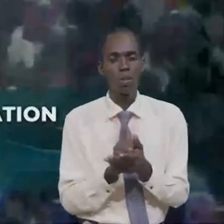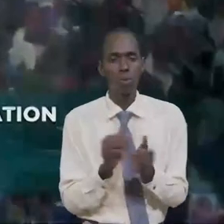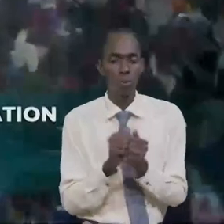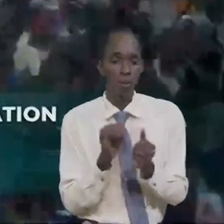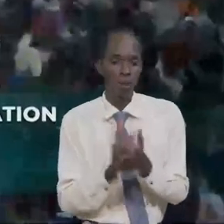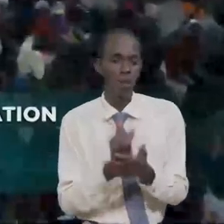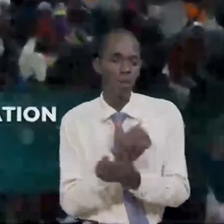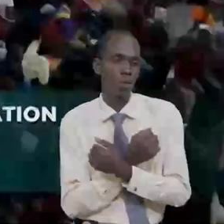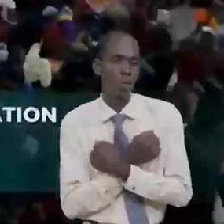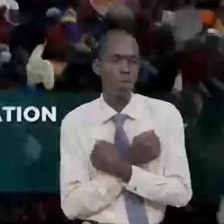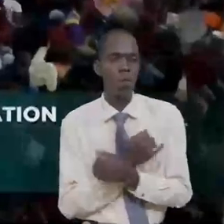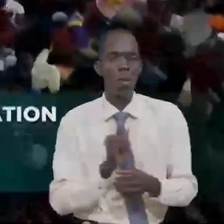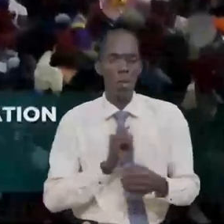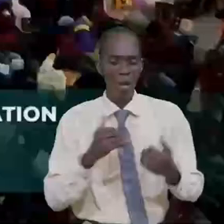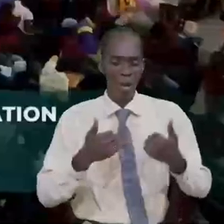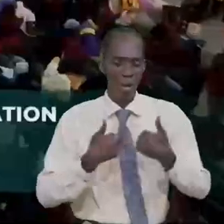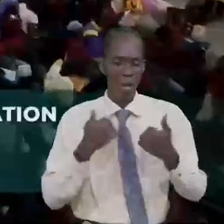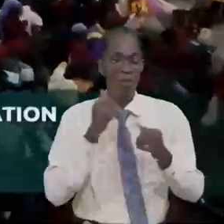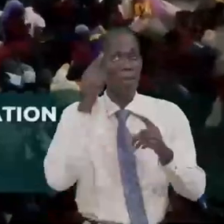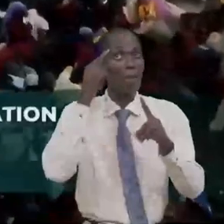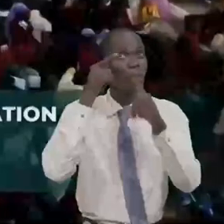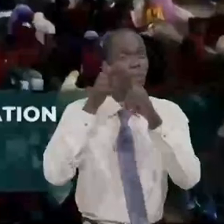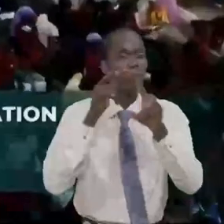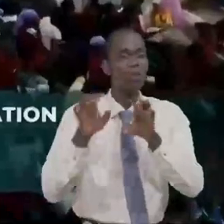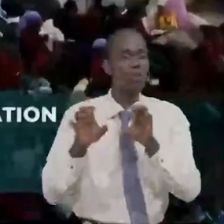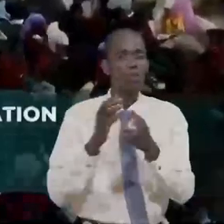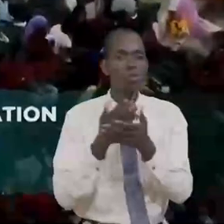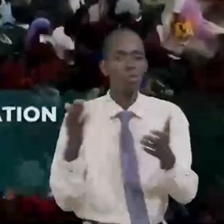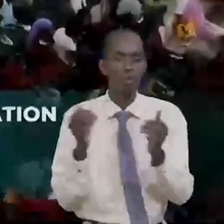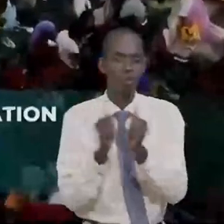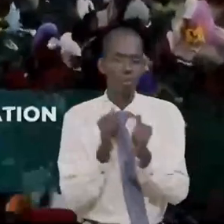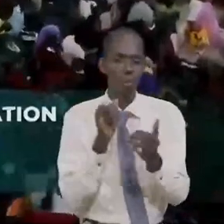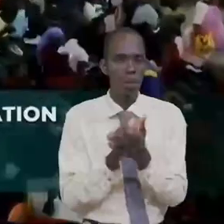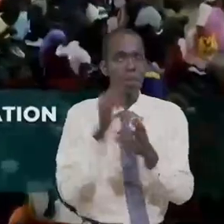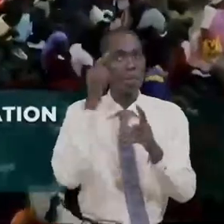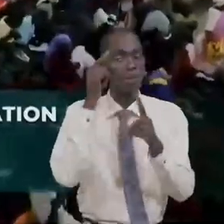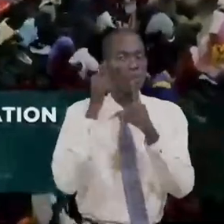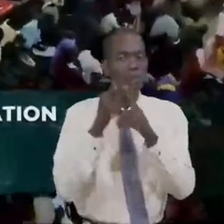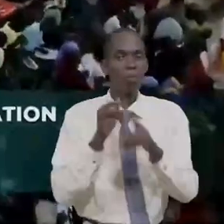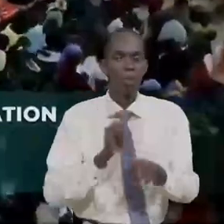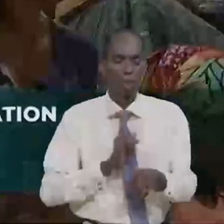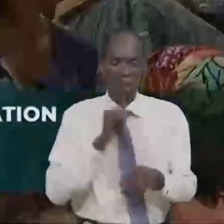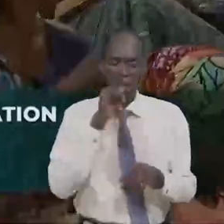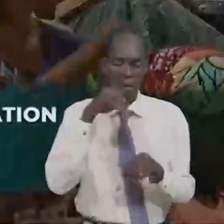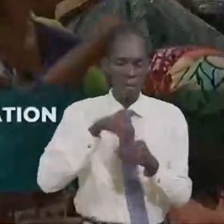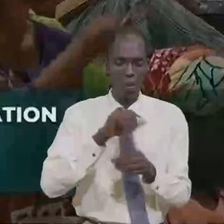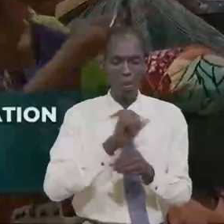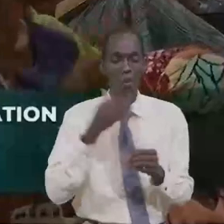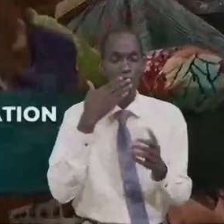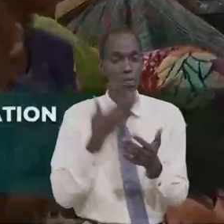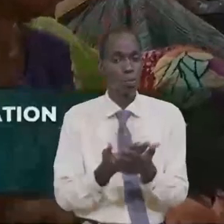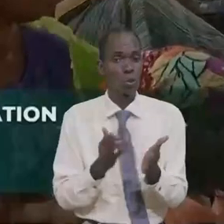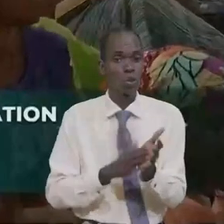j'ai un objectif faire quelque chose avec ce objectif je suis dans une bonne école faites quelque chose avec